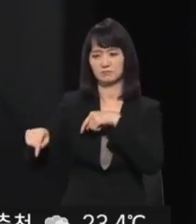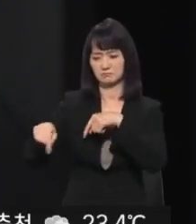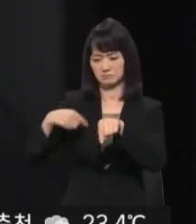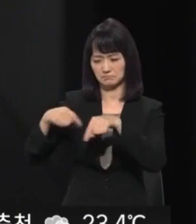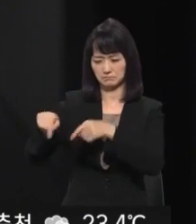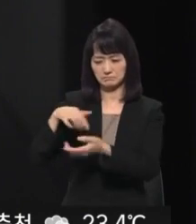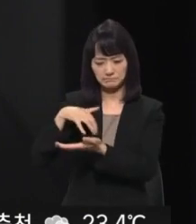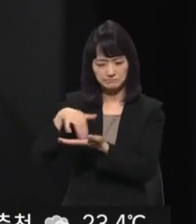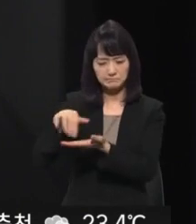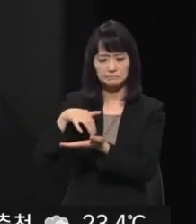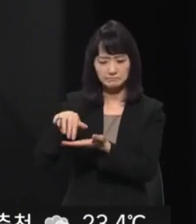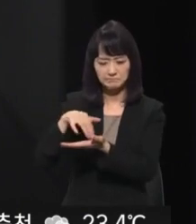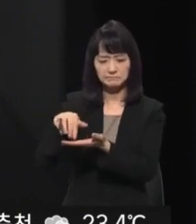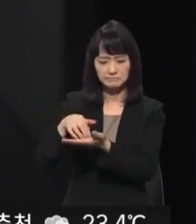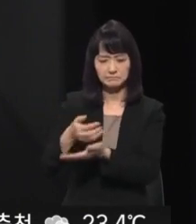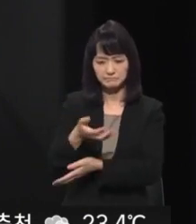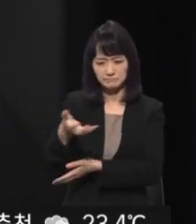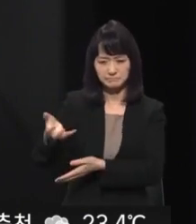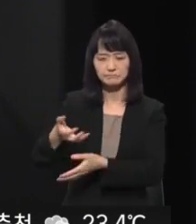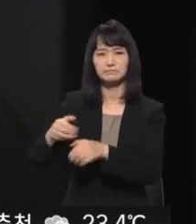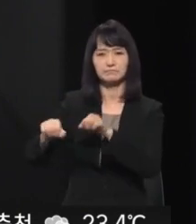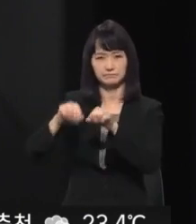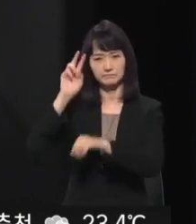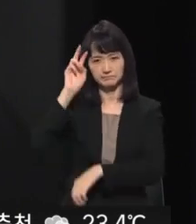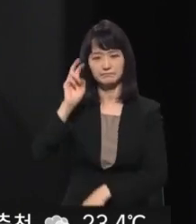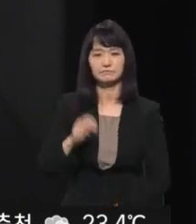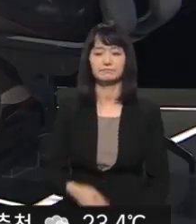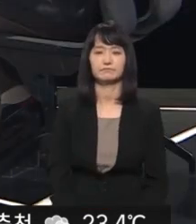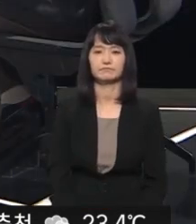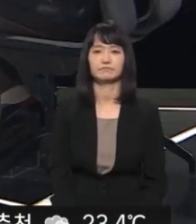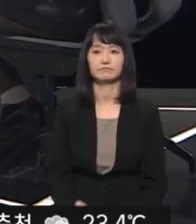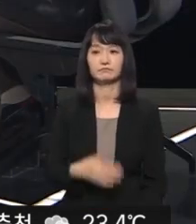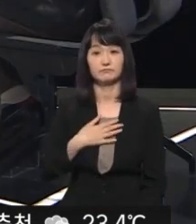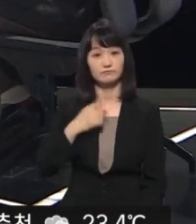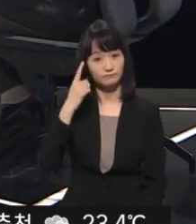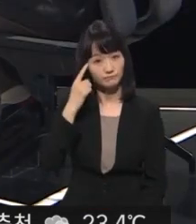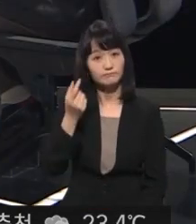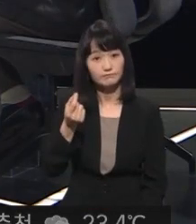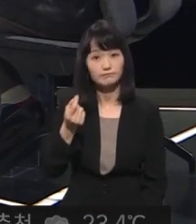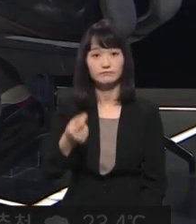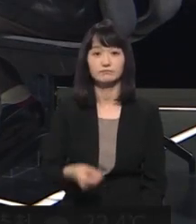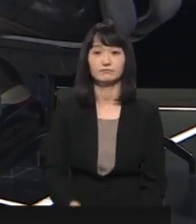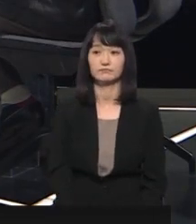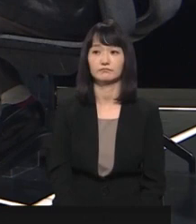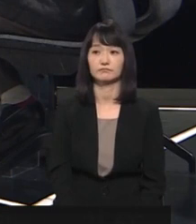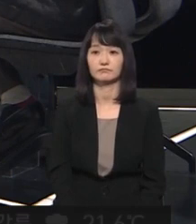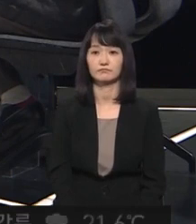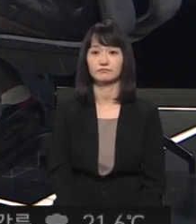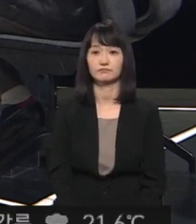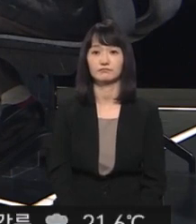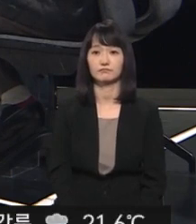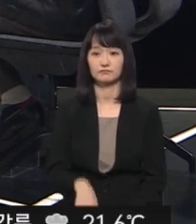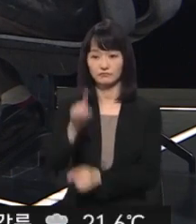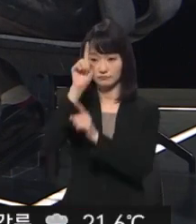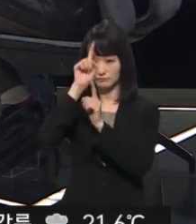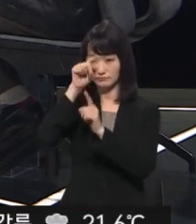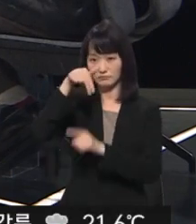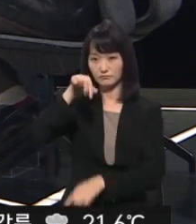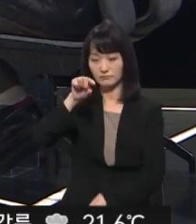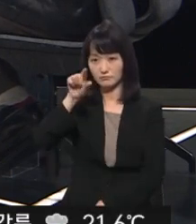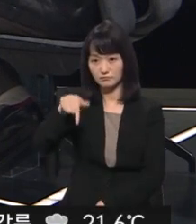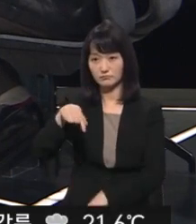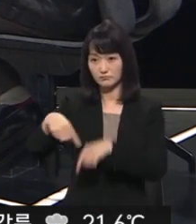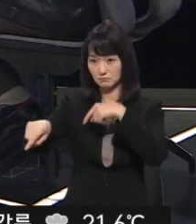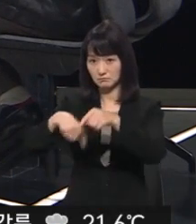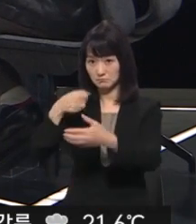계산을 하고 행보 라는 것 같습니다 예 예 저도 뭐 같은 생각입니다 이게 지금 향상이 주적 대표 뭔가 정치적 결단을 할